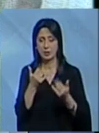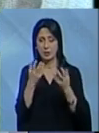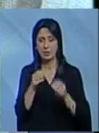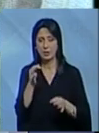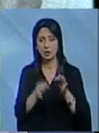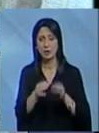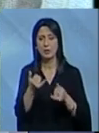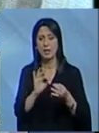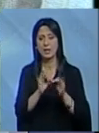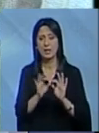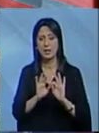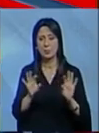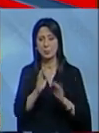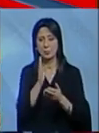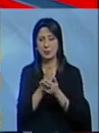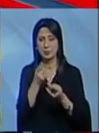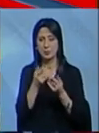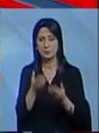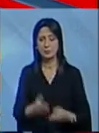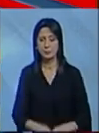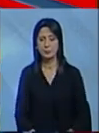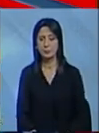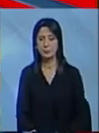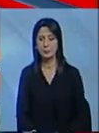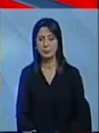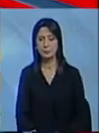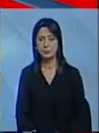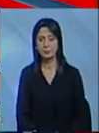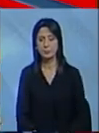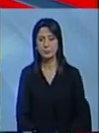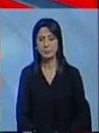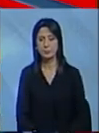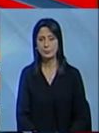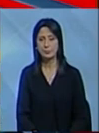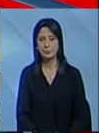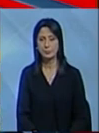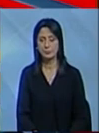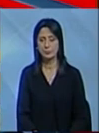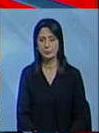დღევანდელ პროცესს და ახლა დეტალებს ის პირდაპირ ეთერში გვეტყვის. ხათუნა, მოგესალმებით და გისმენთ.